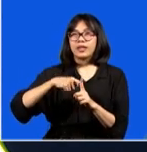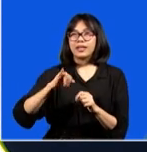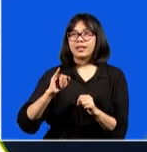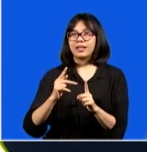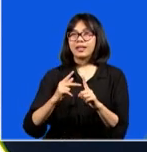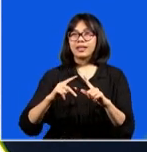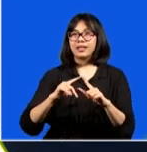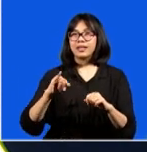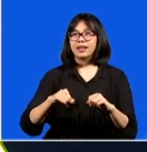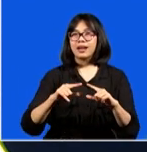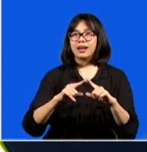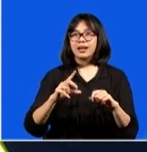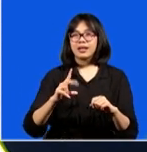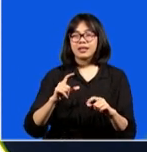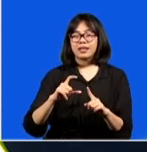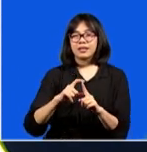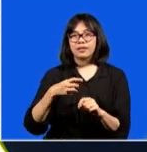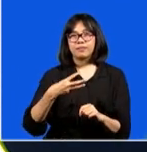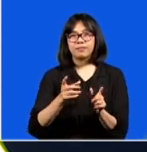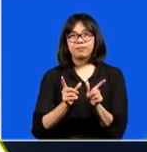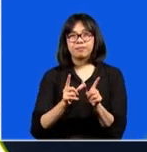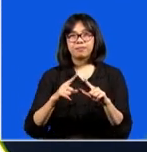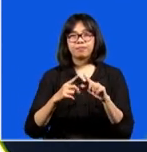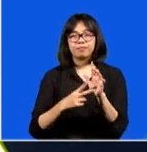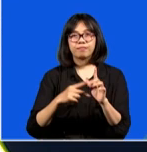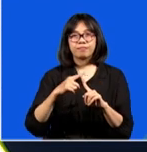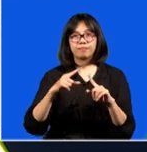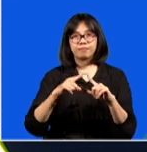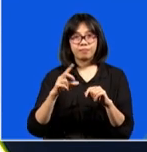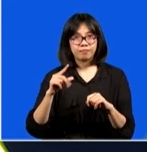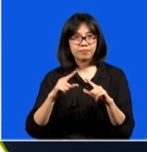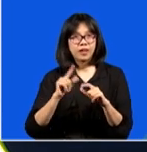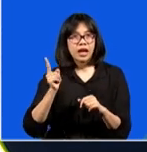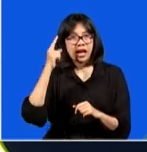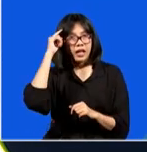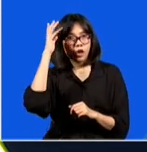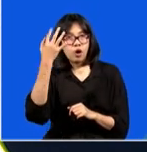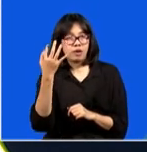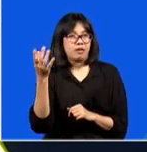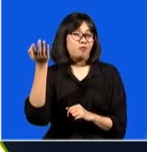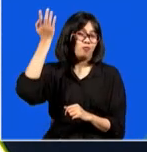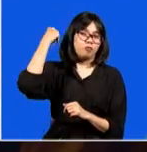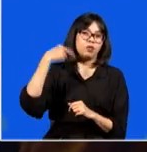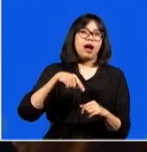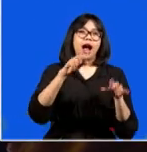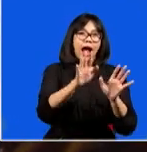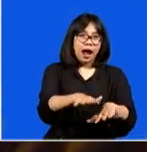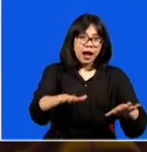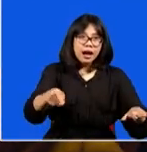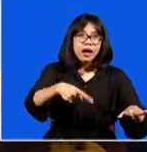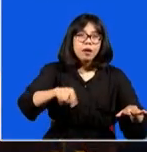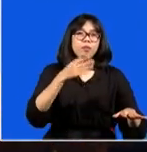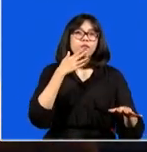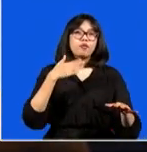mendapatkan ilmu baru bahwasanya setiap murid itu hebat setiap Murid memiliki fitrahnya masing-masing